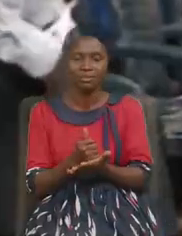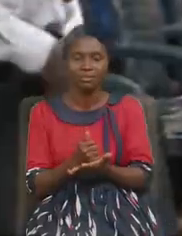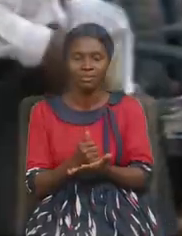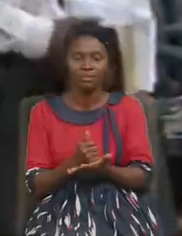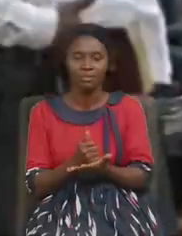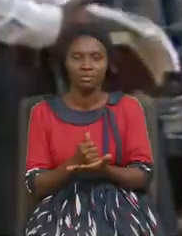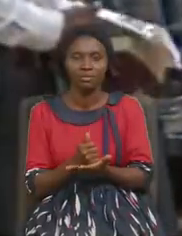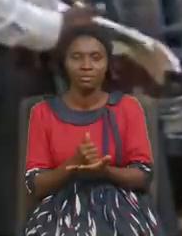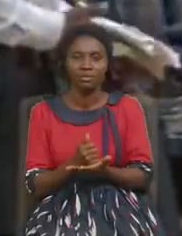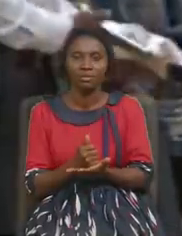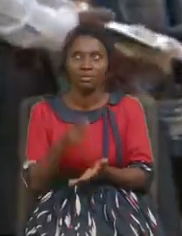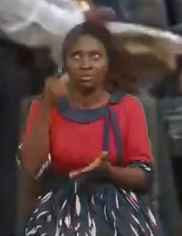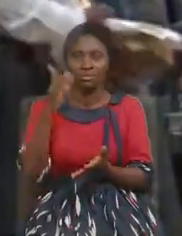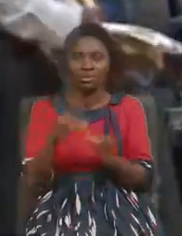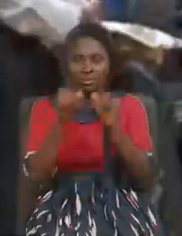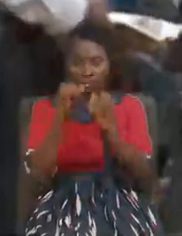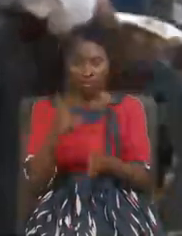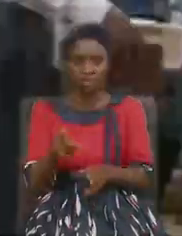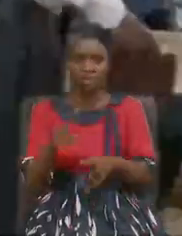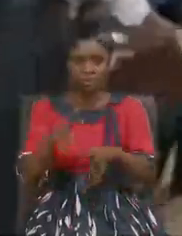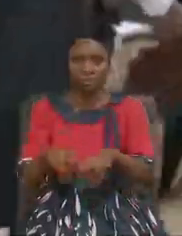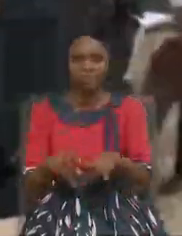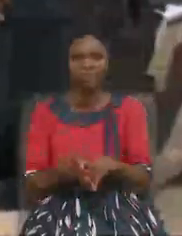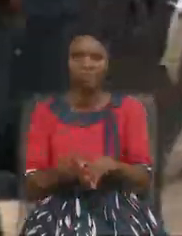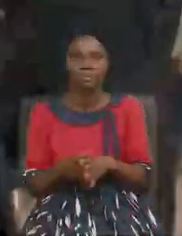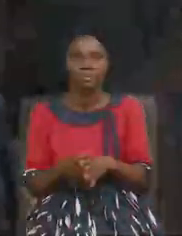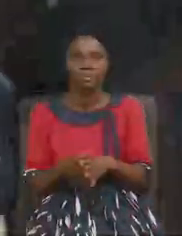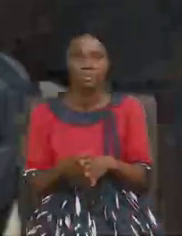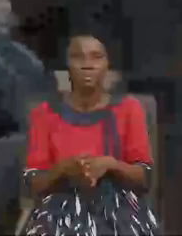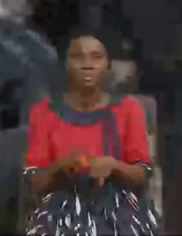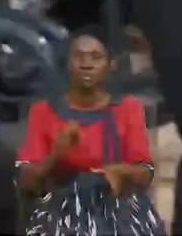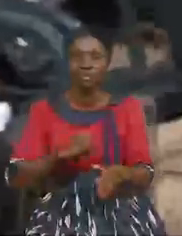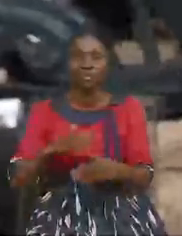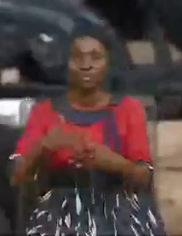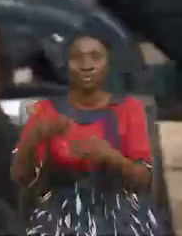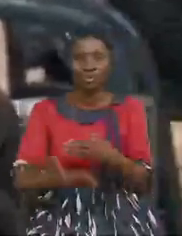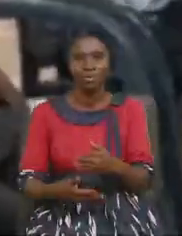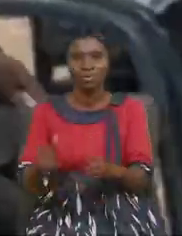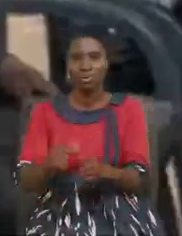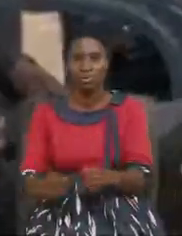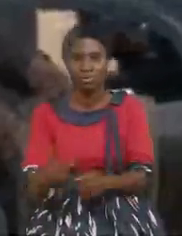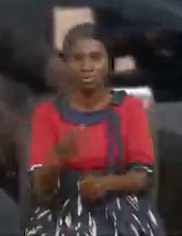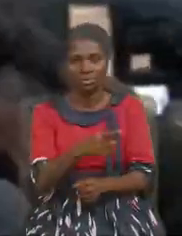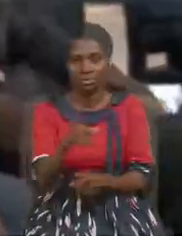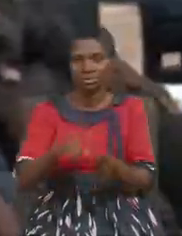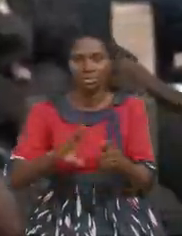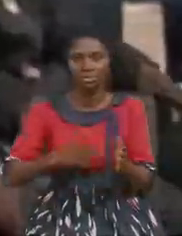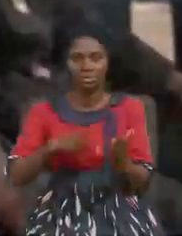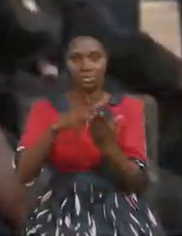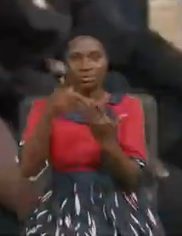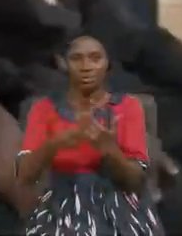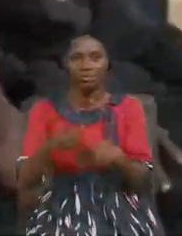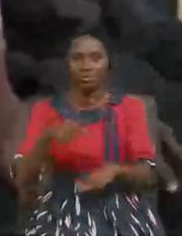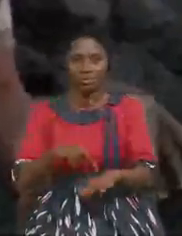Que Dieu vous bénisse pour vous asseoir. Je souhaite la bienvenue à chacun de vous à notre retraite au nom